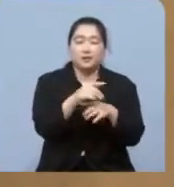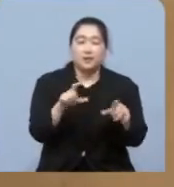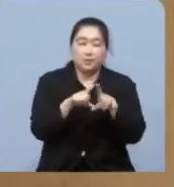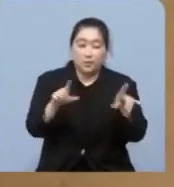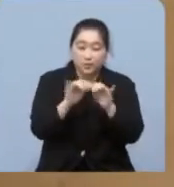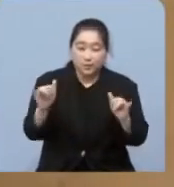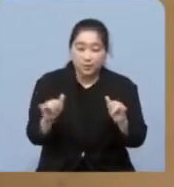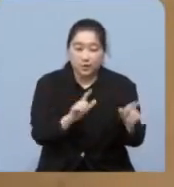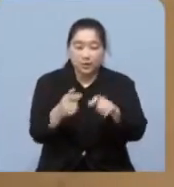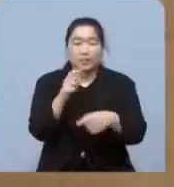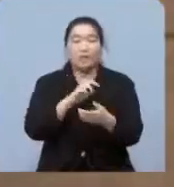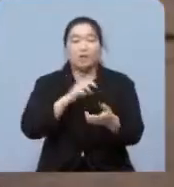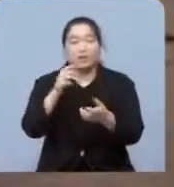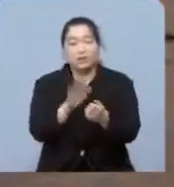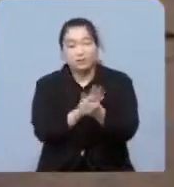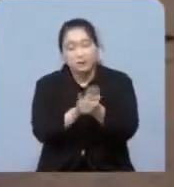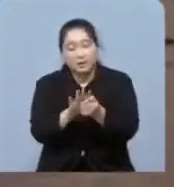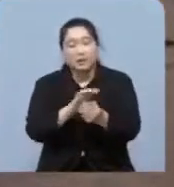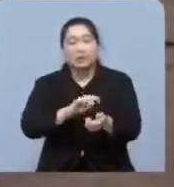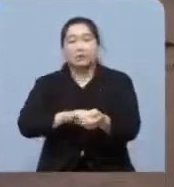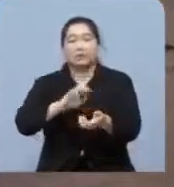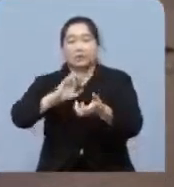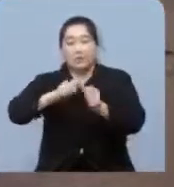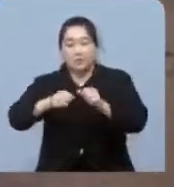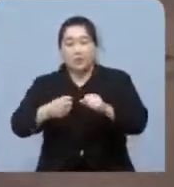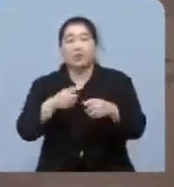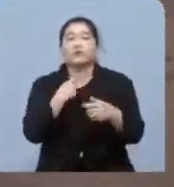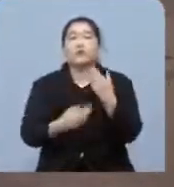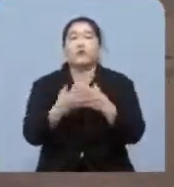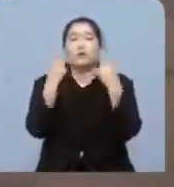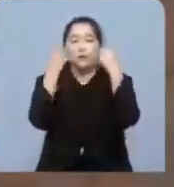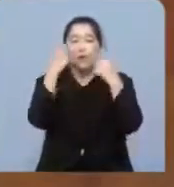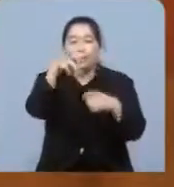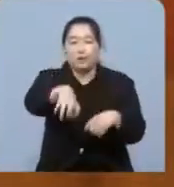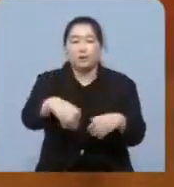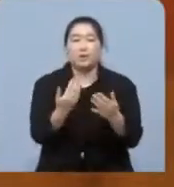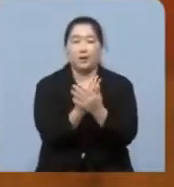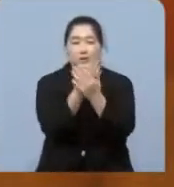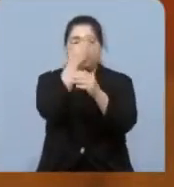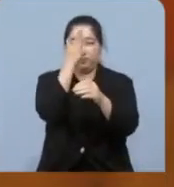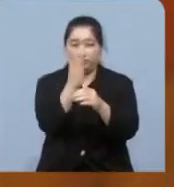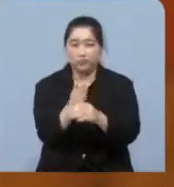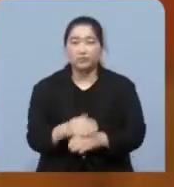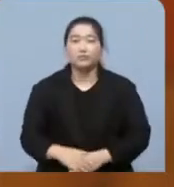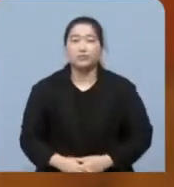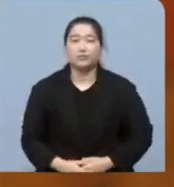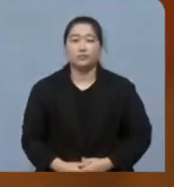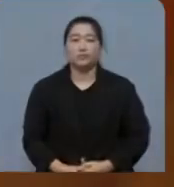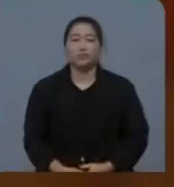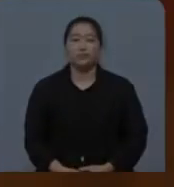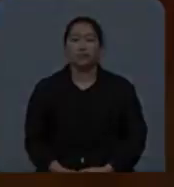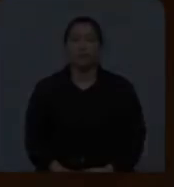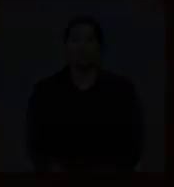thử đồ uống yêu thích của người dân và những lúc vui cũng như khi buồn đang liên tiếp trở thành điểm đến du lịch trải nghiệm của nhiều du khách